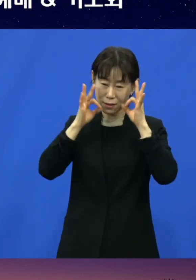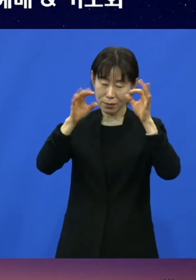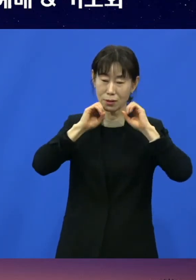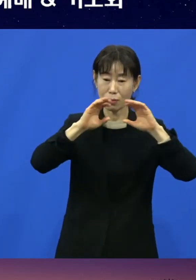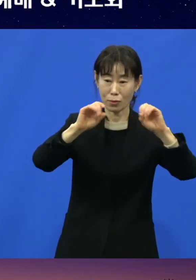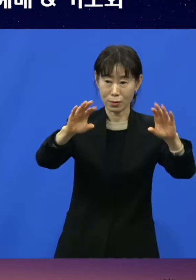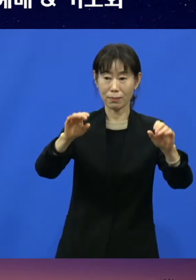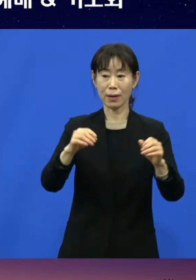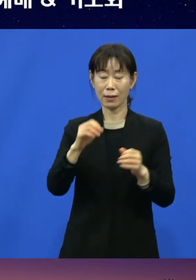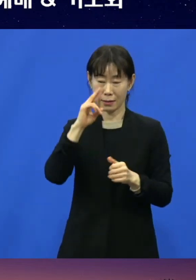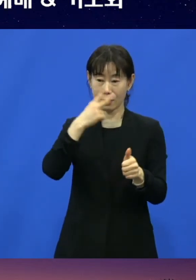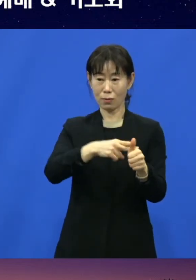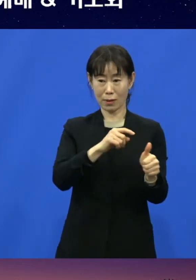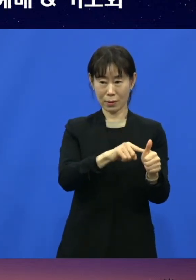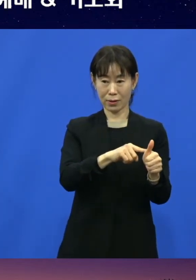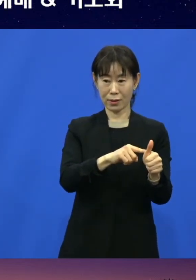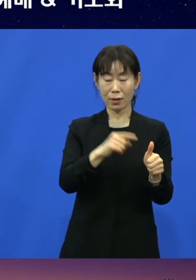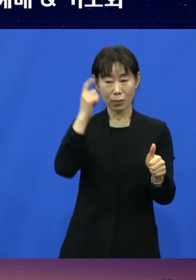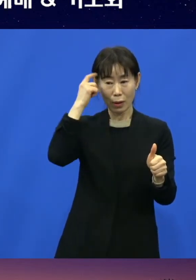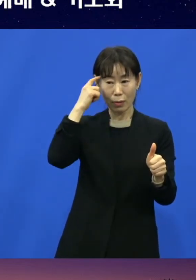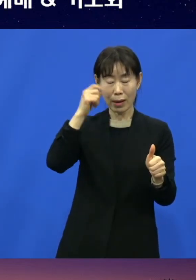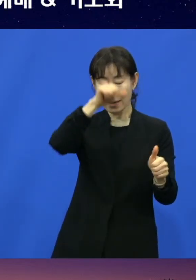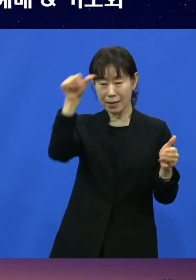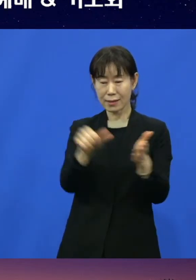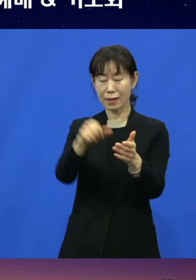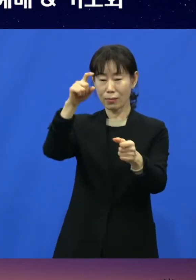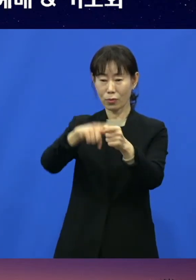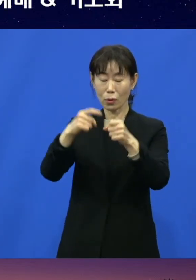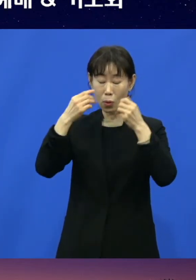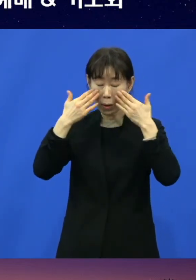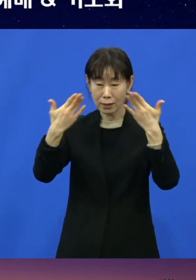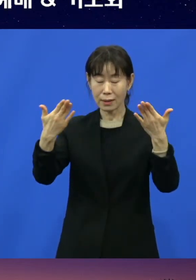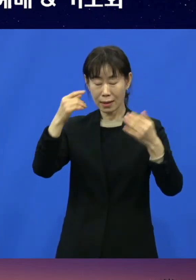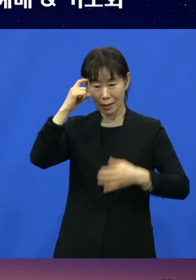나와요? 자신의 삶의 목적과 방향이 쫙 크해진 거죠.